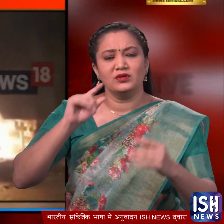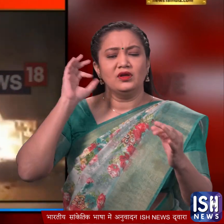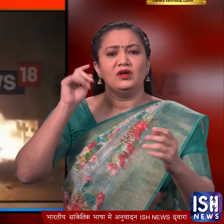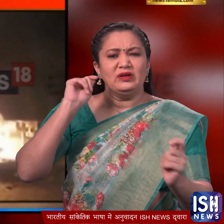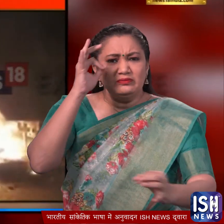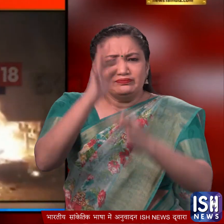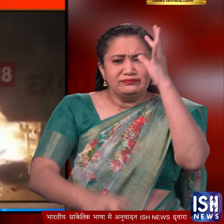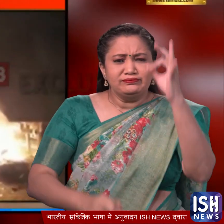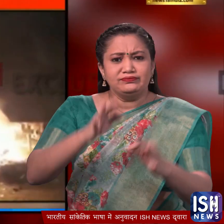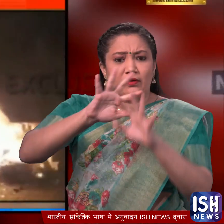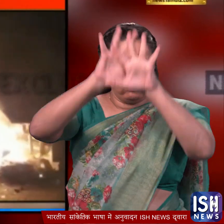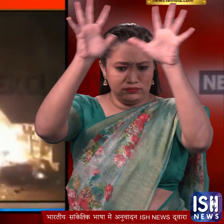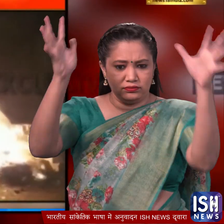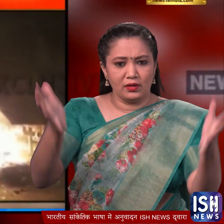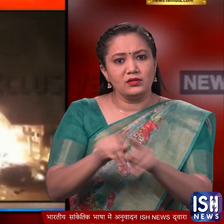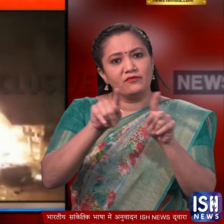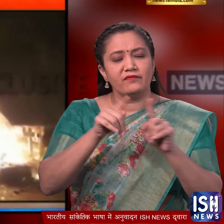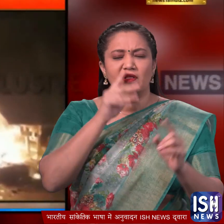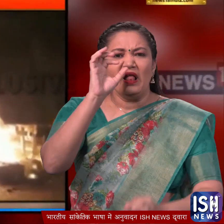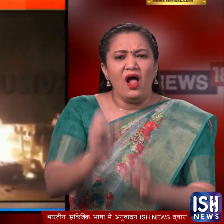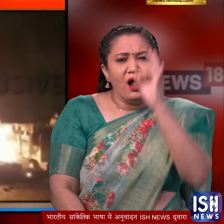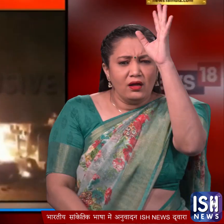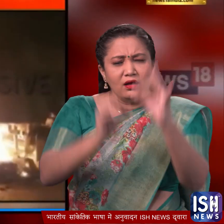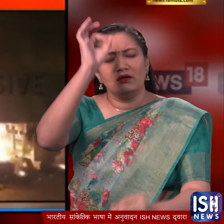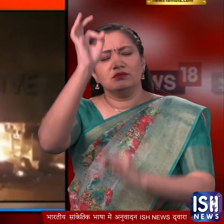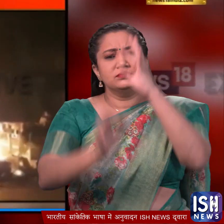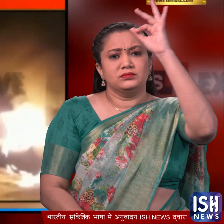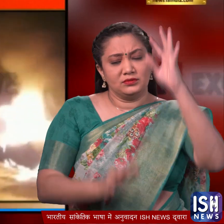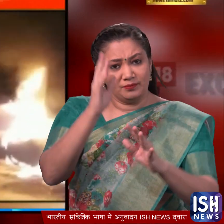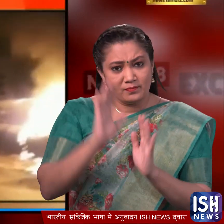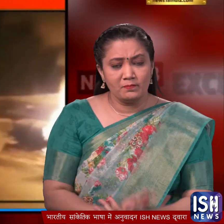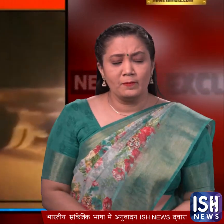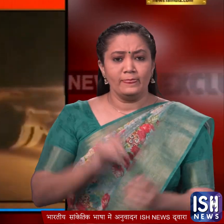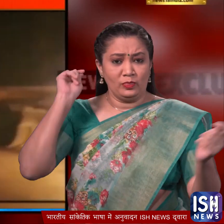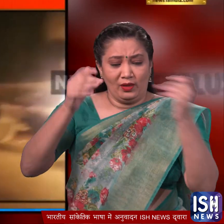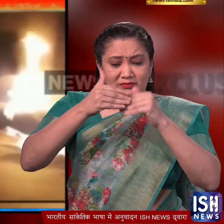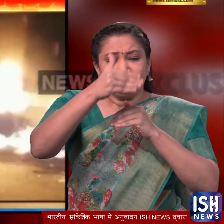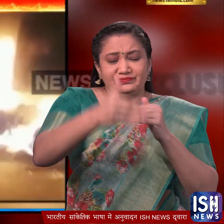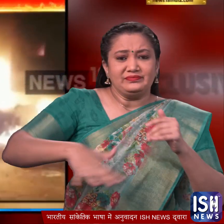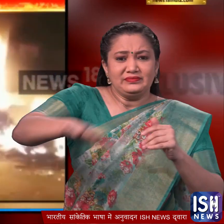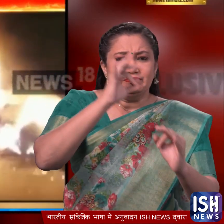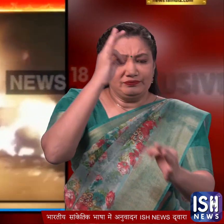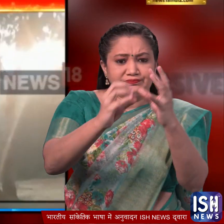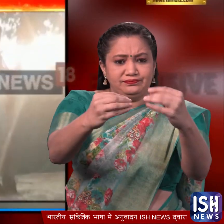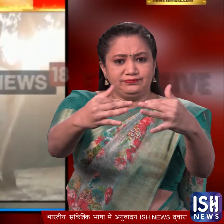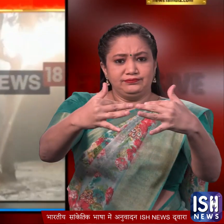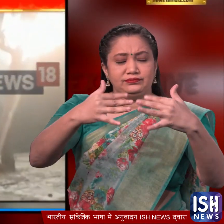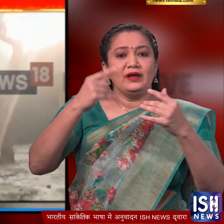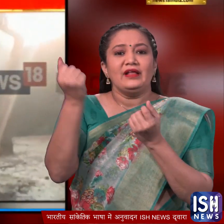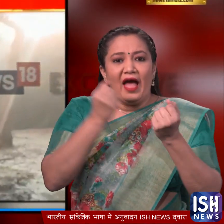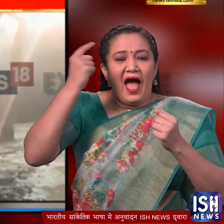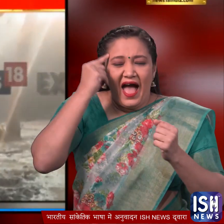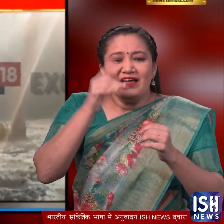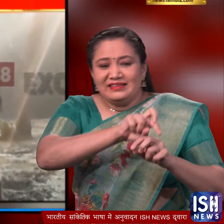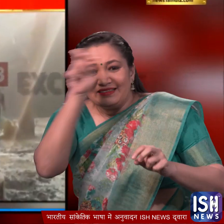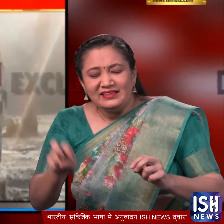रहा यह ट्रक आग के गोले में तब्दील हो गया। उससे ऊंची ऊंची लपटें उठने लगी। बताया गया कि ट्रक के अगले हिस्से से आग भड़की और जब तक